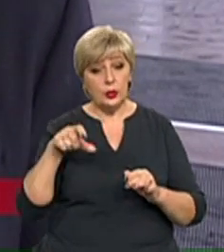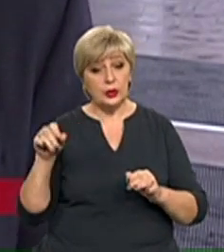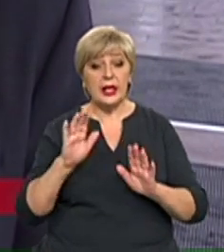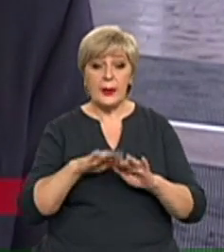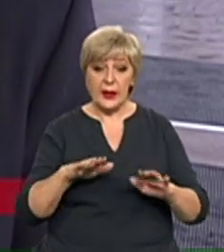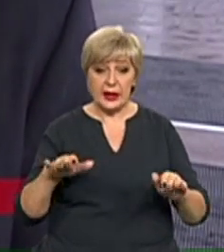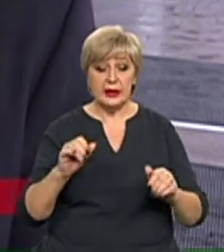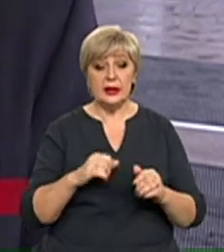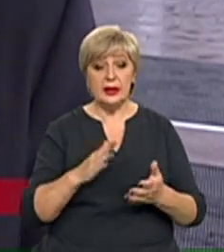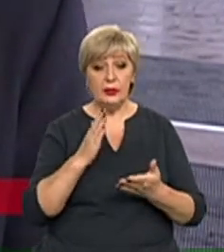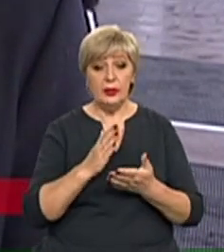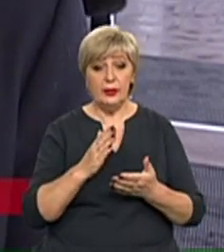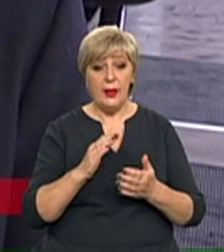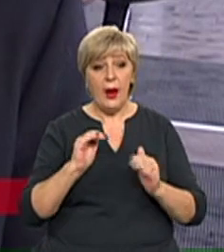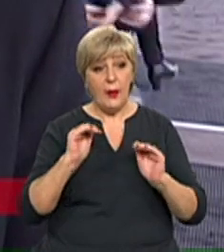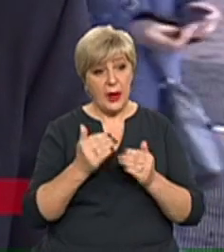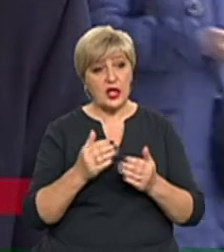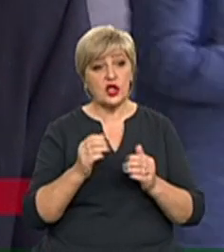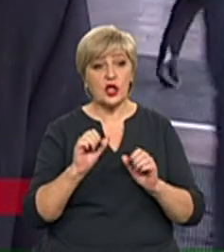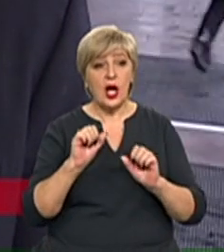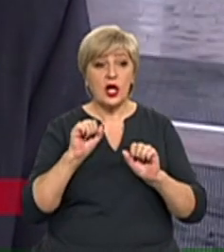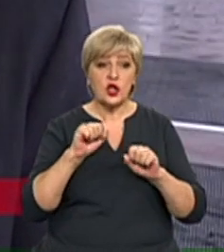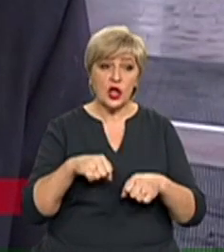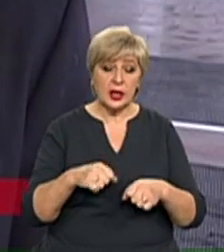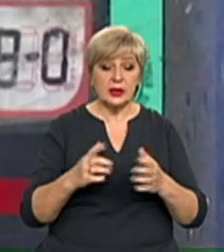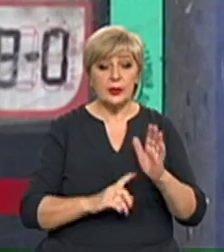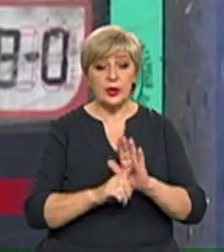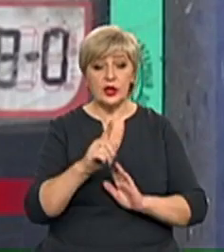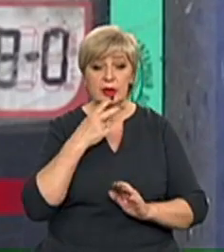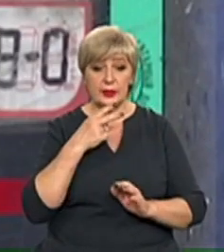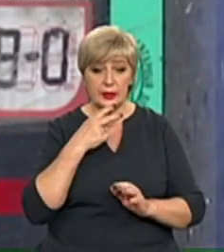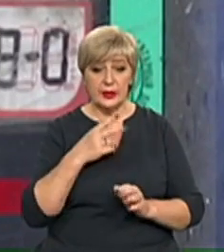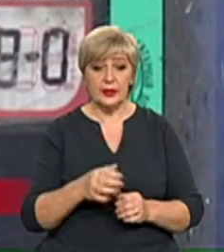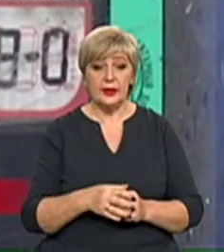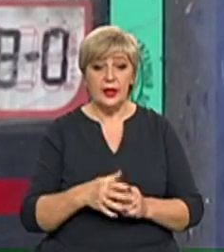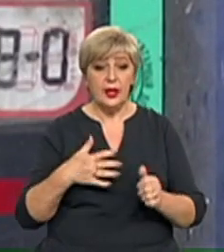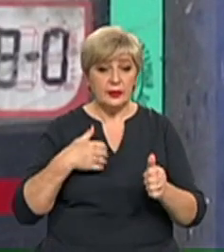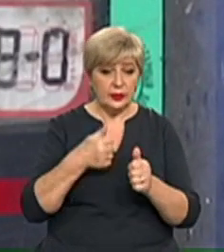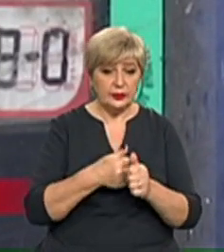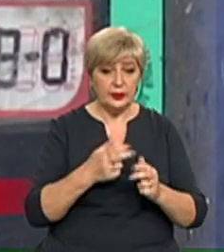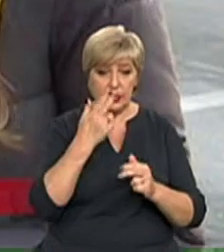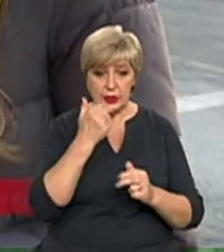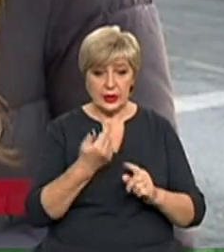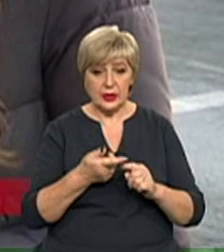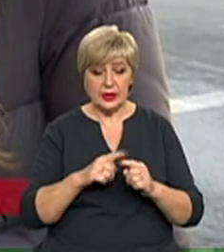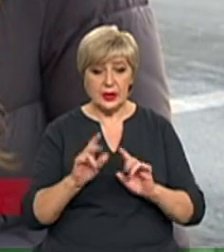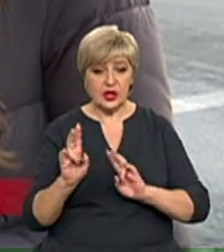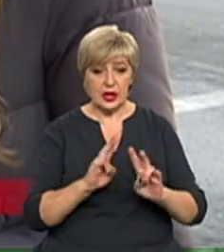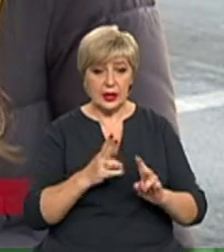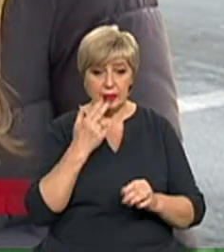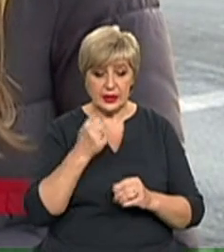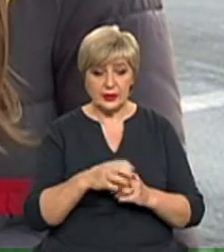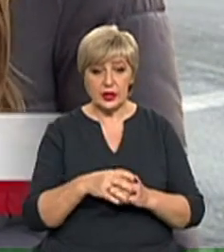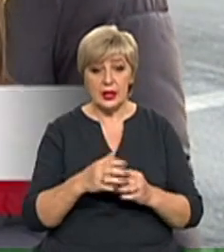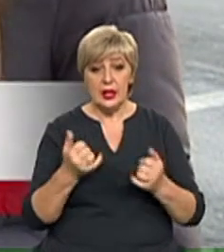вони мають шансів, менше шансів почати палити і почати прилучатися до цієї дуже шкідливої звички. Зараз